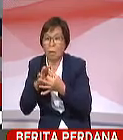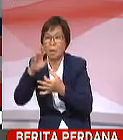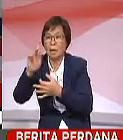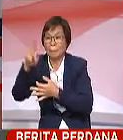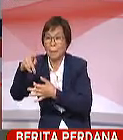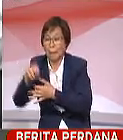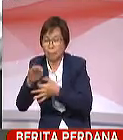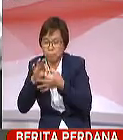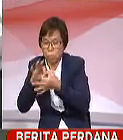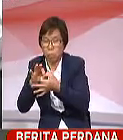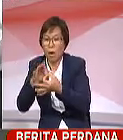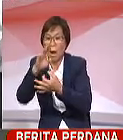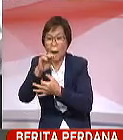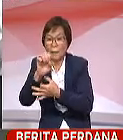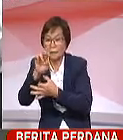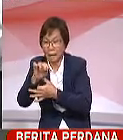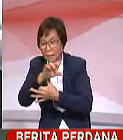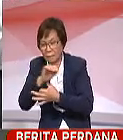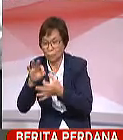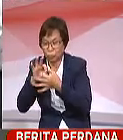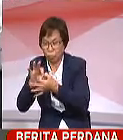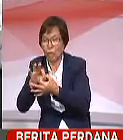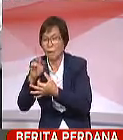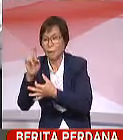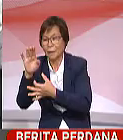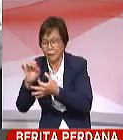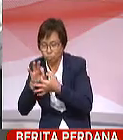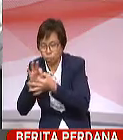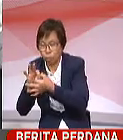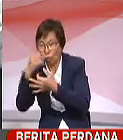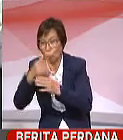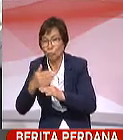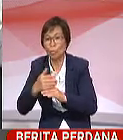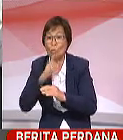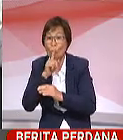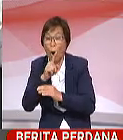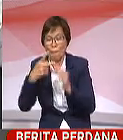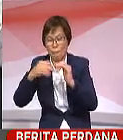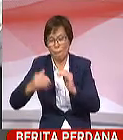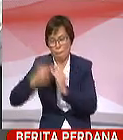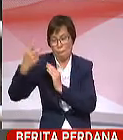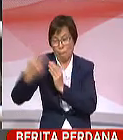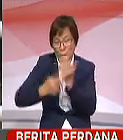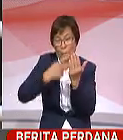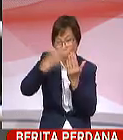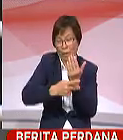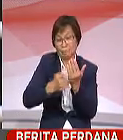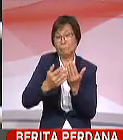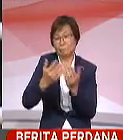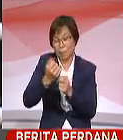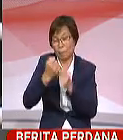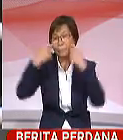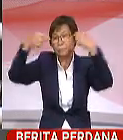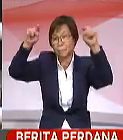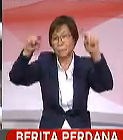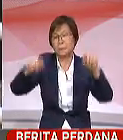Pendidikan Malaysia, Majlis Sukan Negara serta Kementerian Belia dan Sukan bagi memastikan program ini dapat direalisasikan.